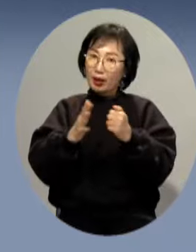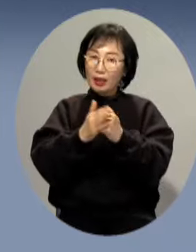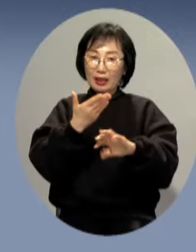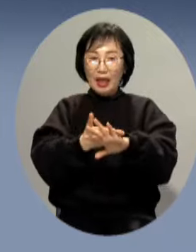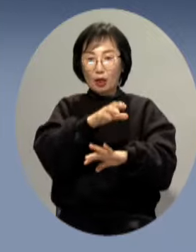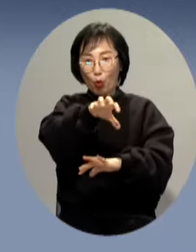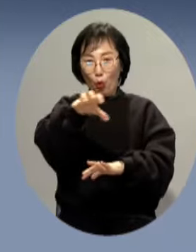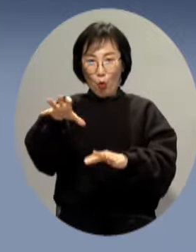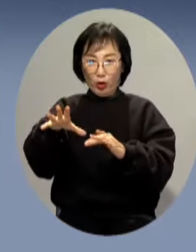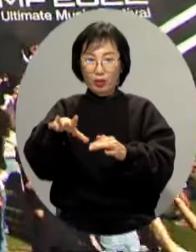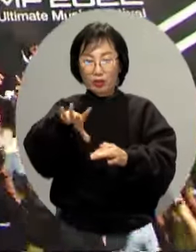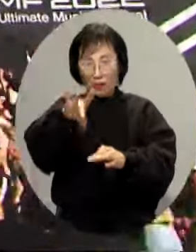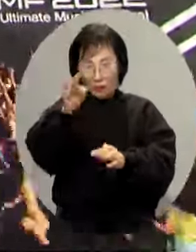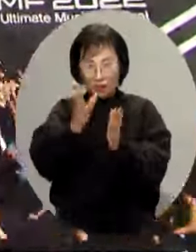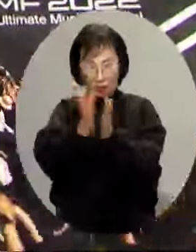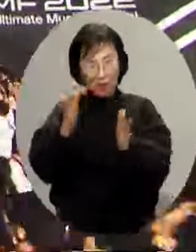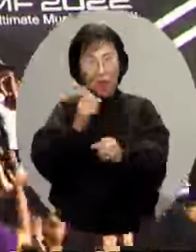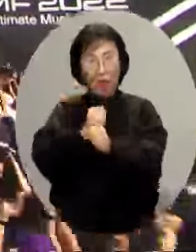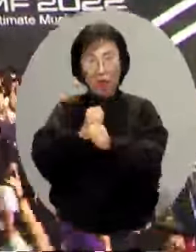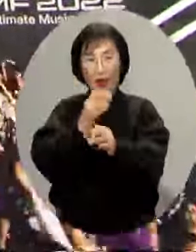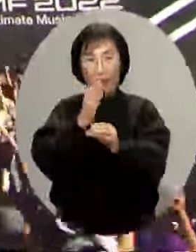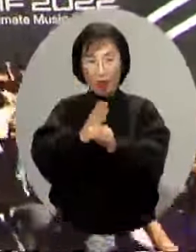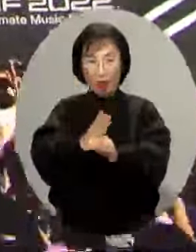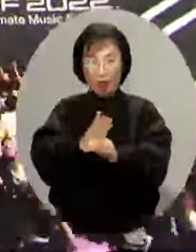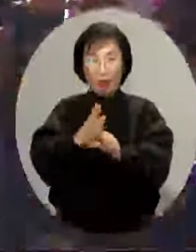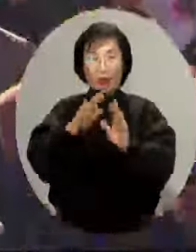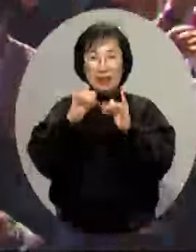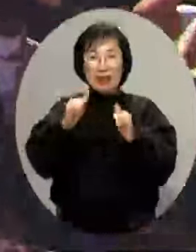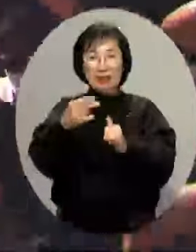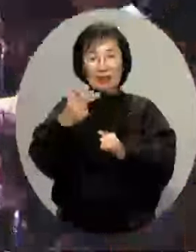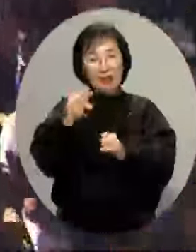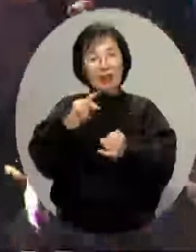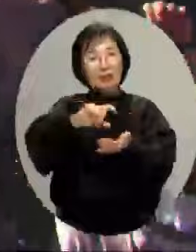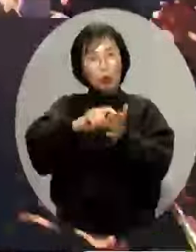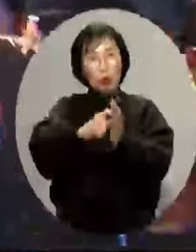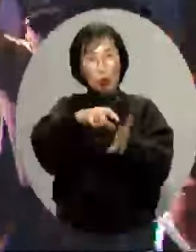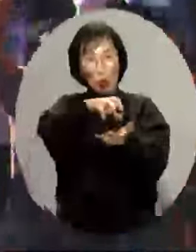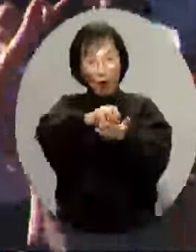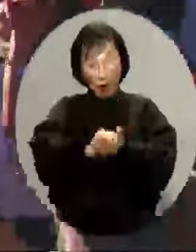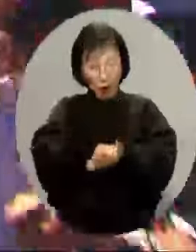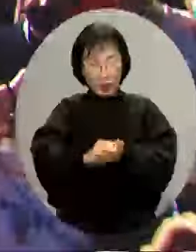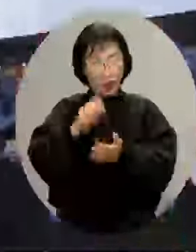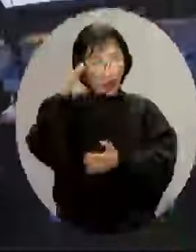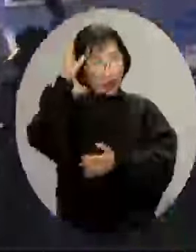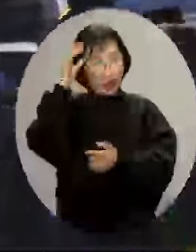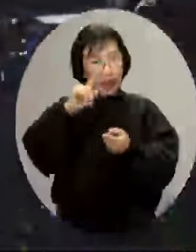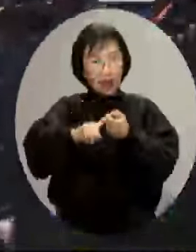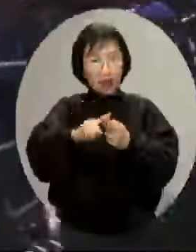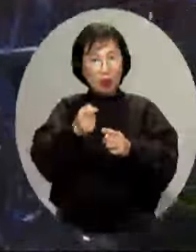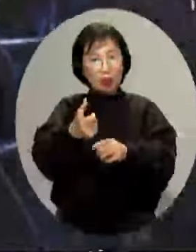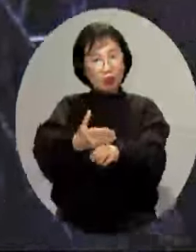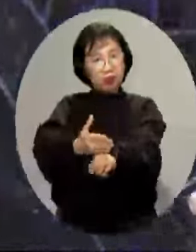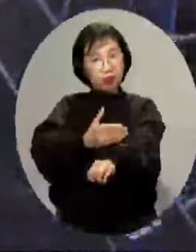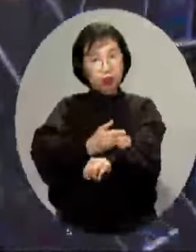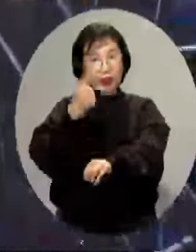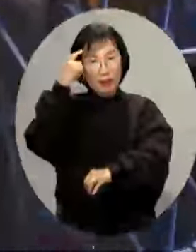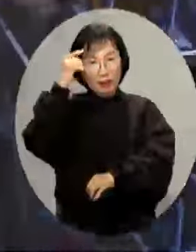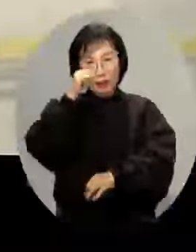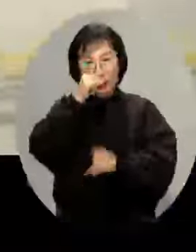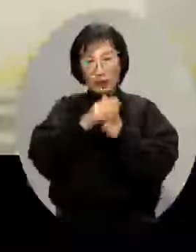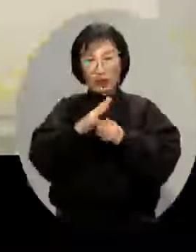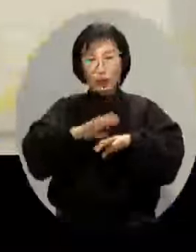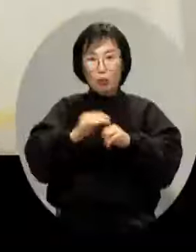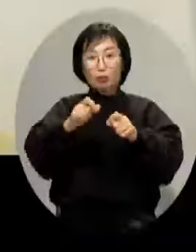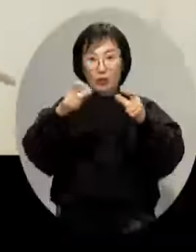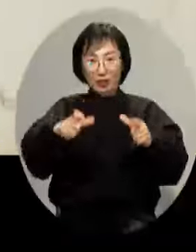첫발을 뗀 지 오래입니다. 인구 7만 명 유입이라는 기대 효과가 다소 부풀려졌다는 지적도 나옵니다. 전북